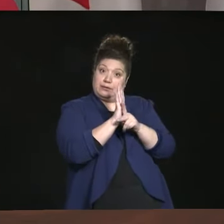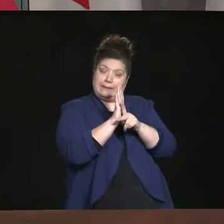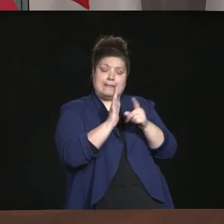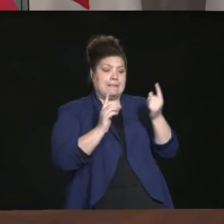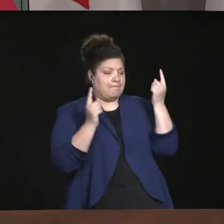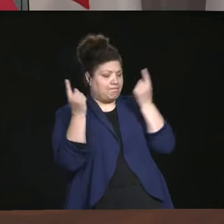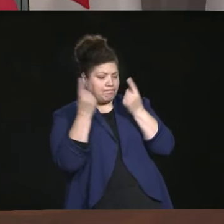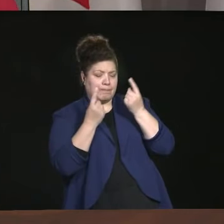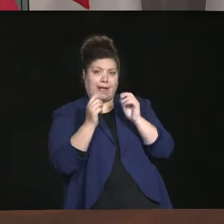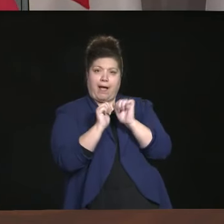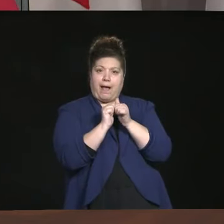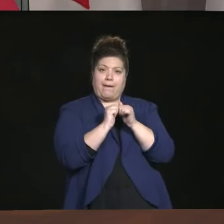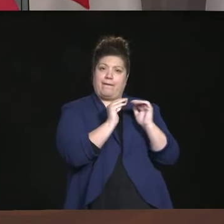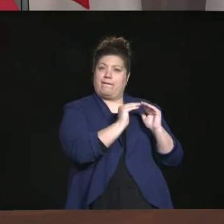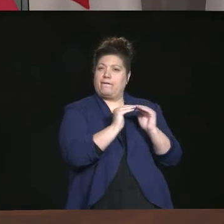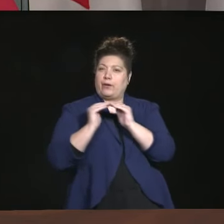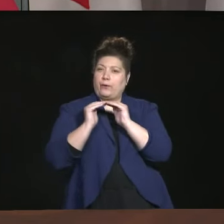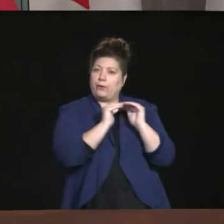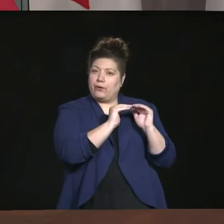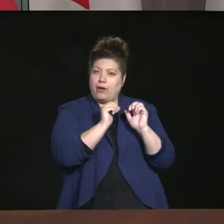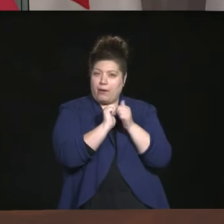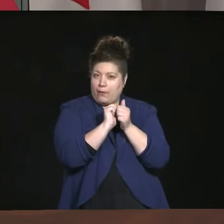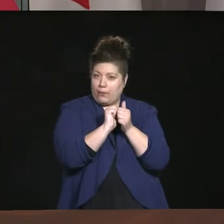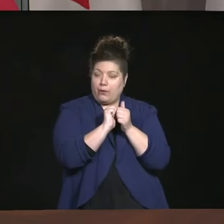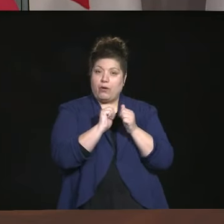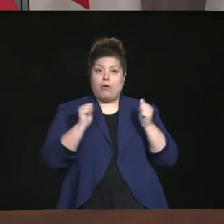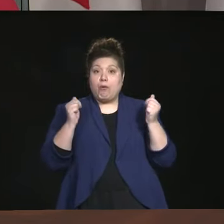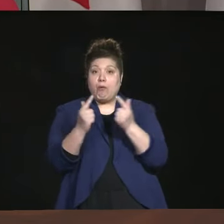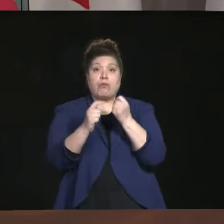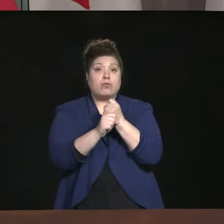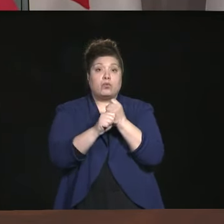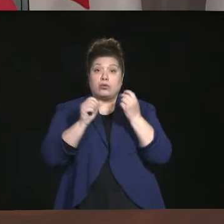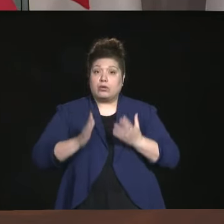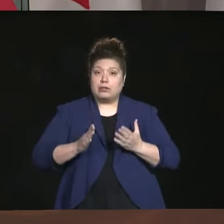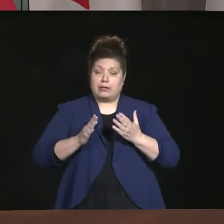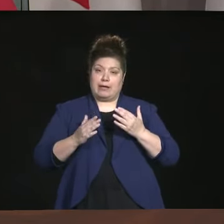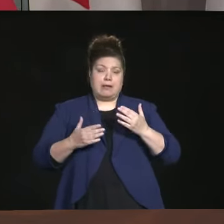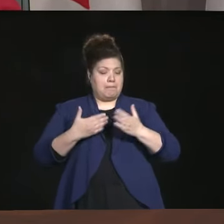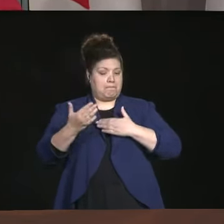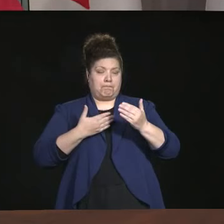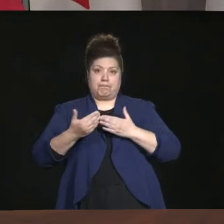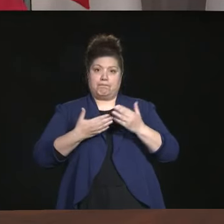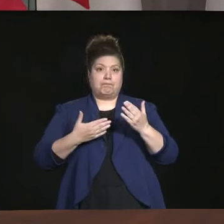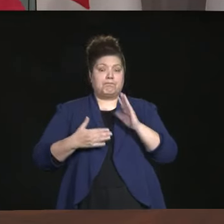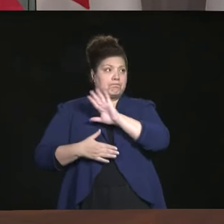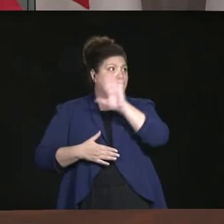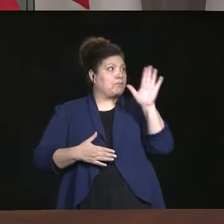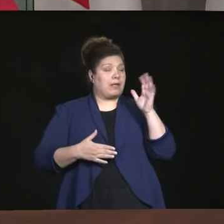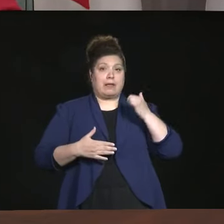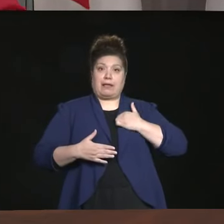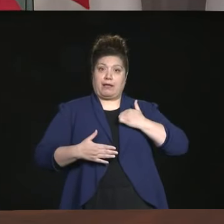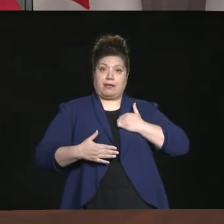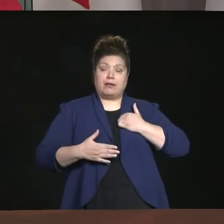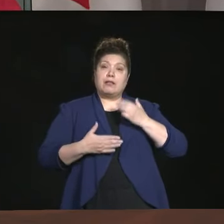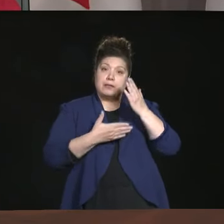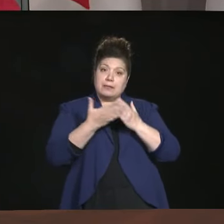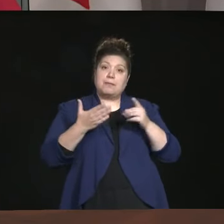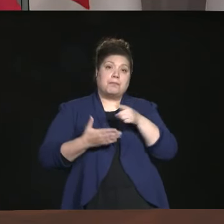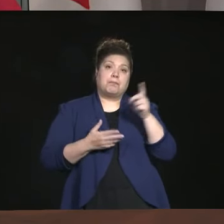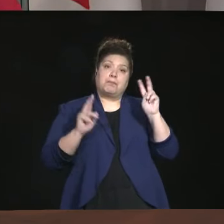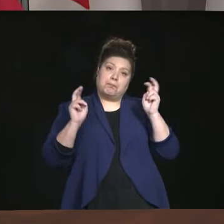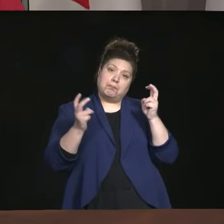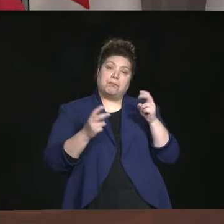absolument incluant ces gens qui font des travaux essentiels comme le travail aux épiceries.